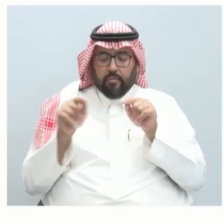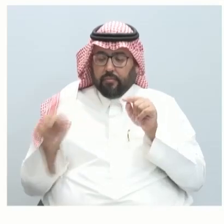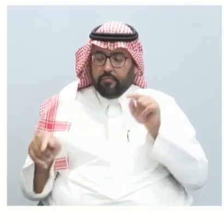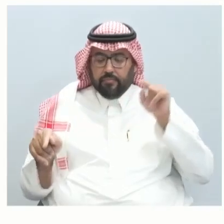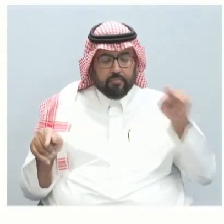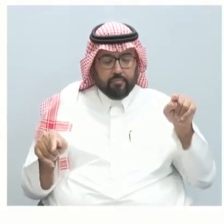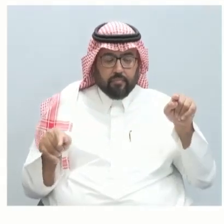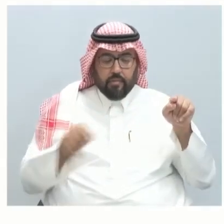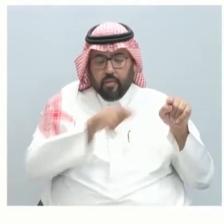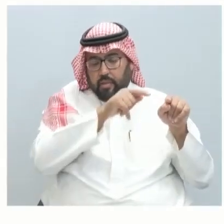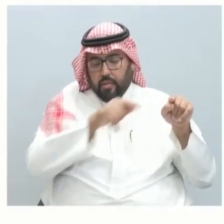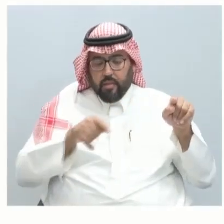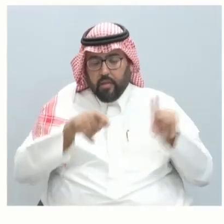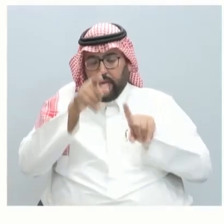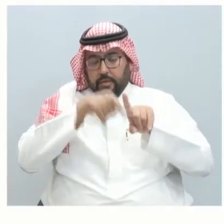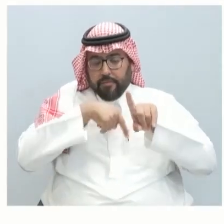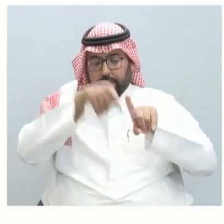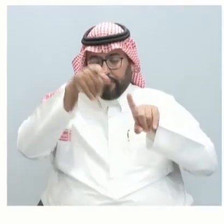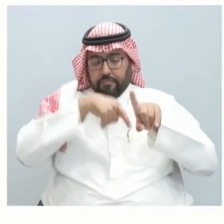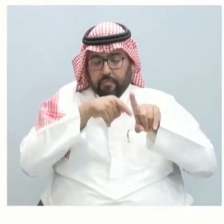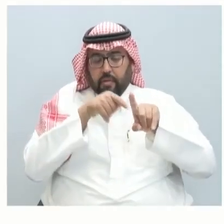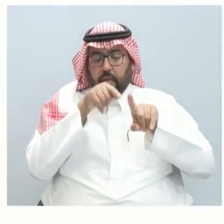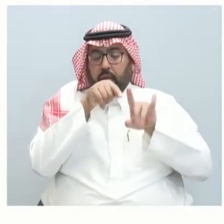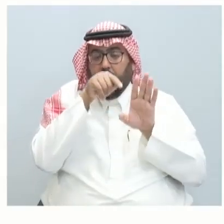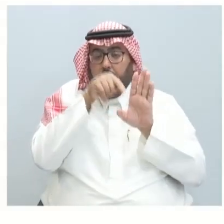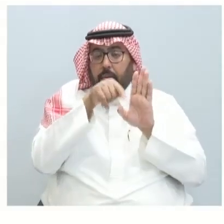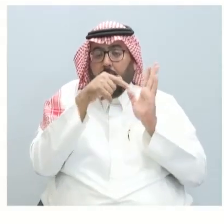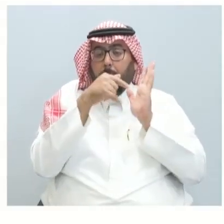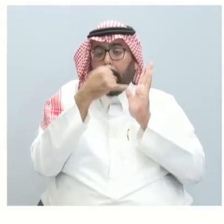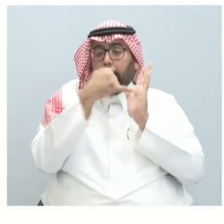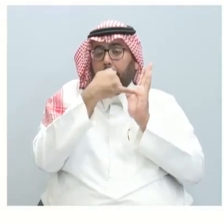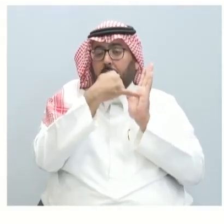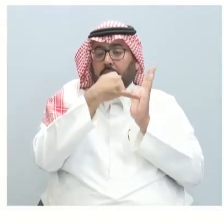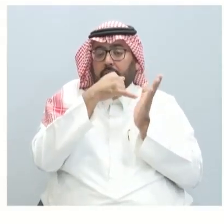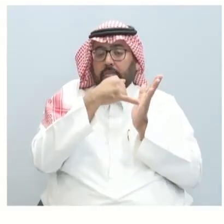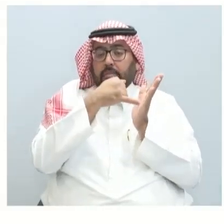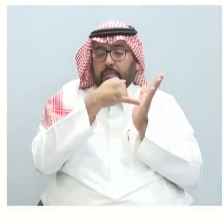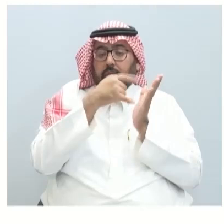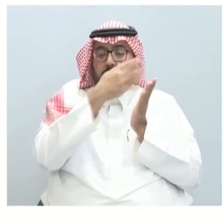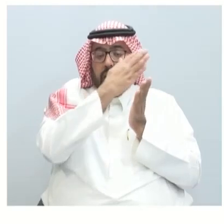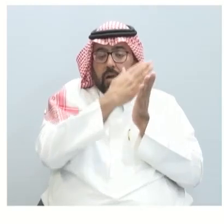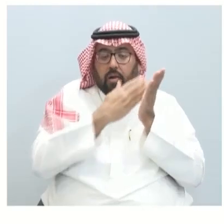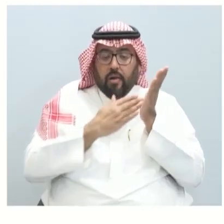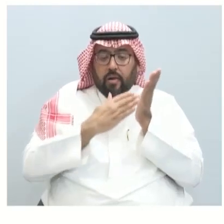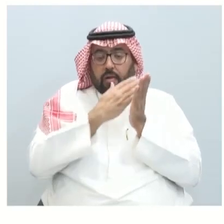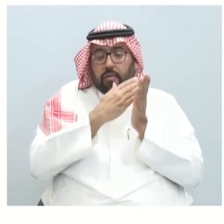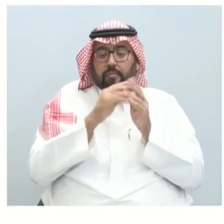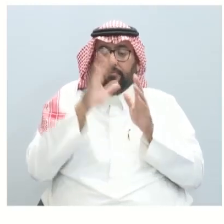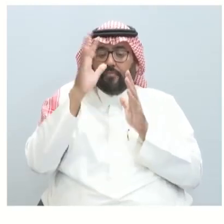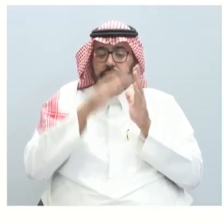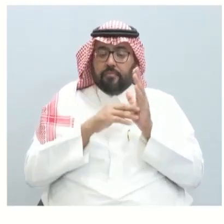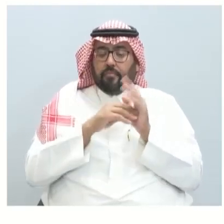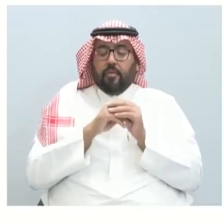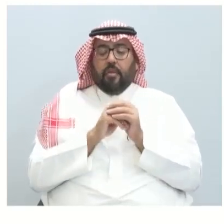ولكن شرط ان تمر بماذا تمر بالمركز اذا ابنائي بناتي بهذا الشكل استعرضنا